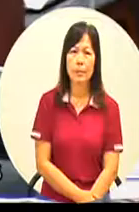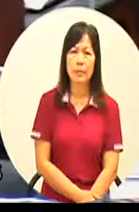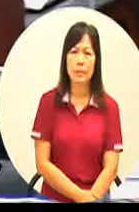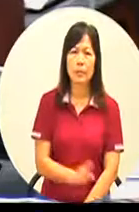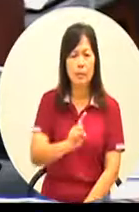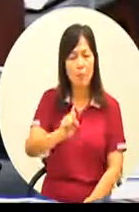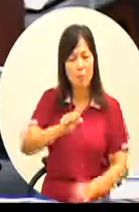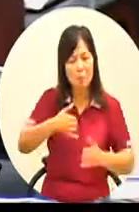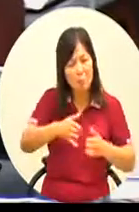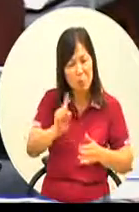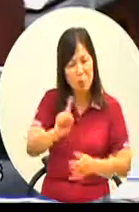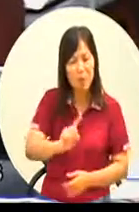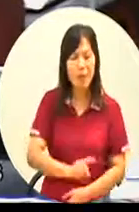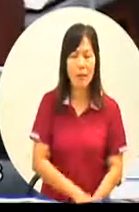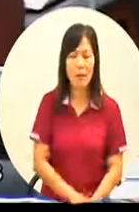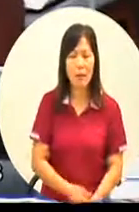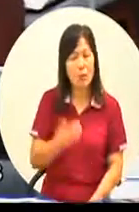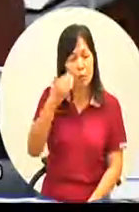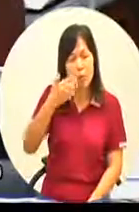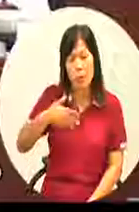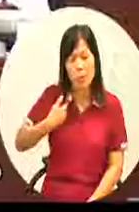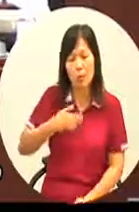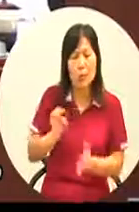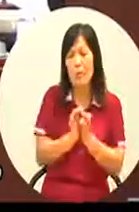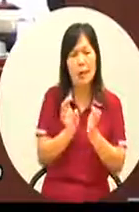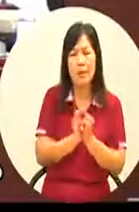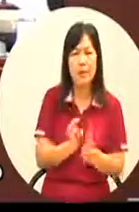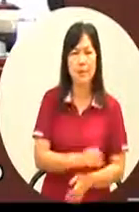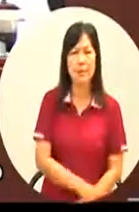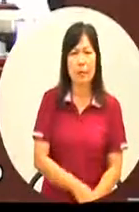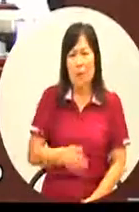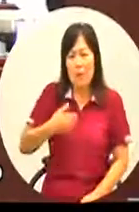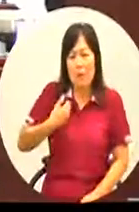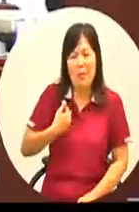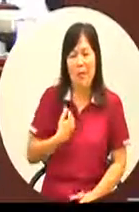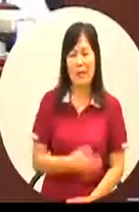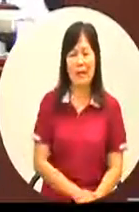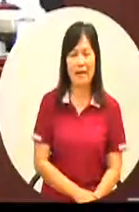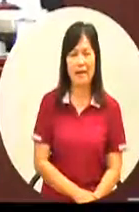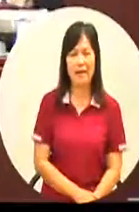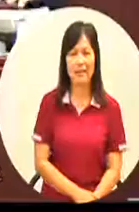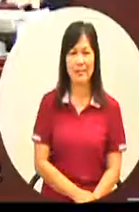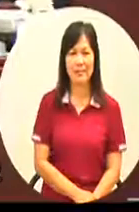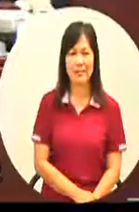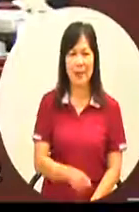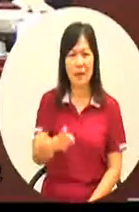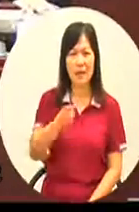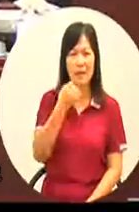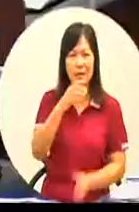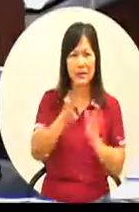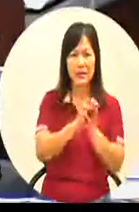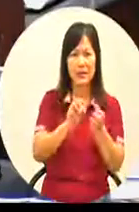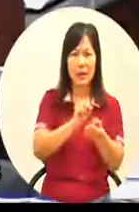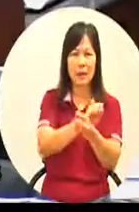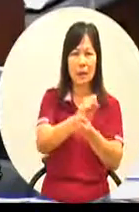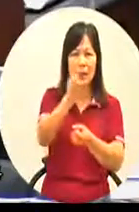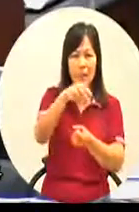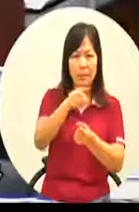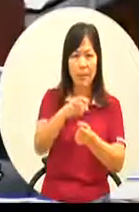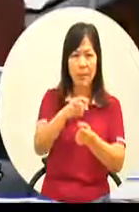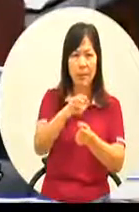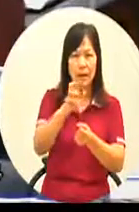对调。 知就知啊，唔知就唔知，无紧啊。唔 知啊。 你三下固定路，跟你讲啊，你搁唔知？